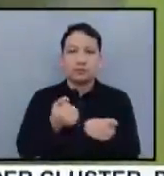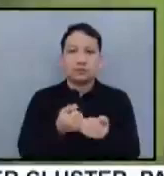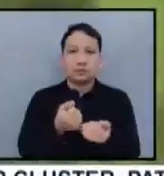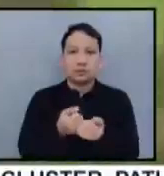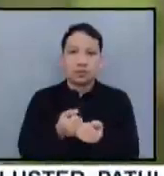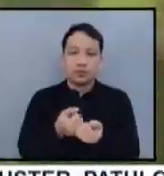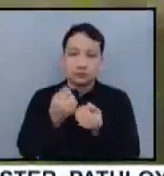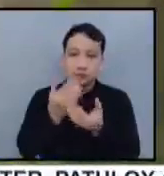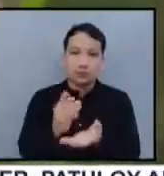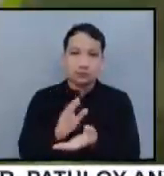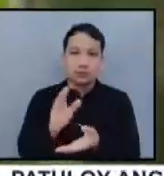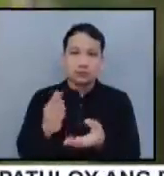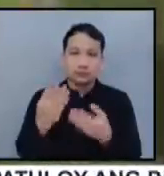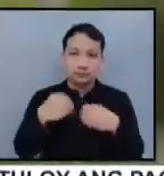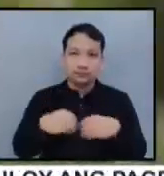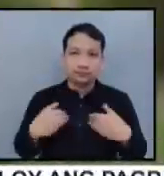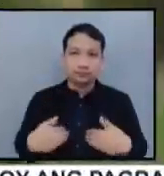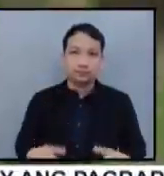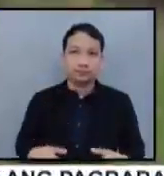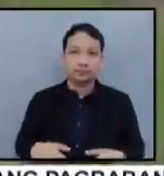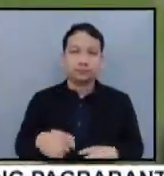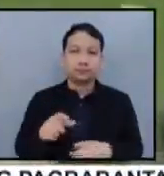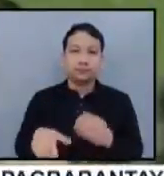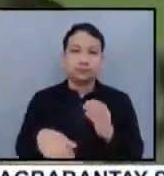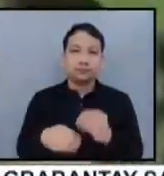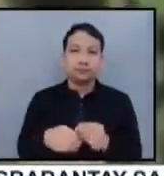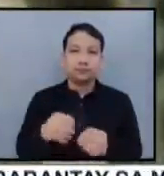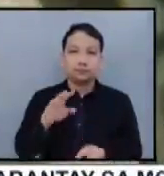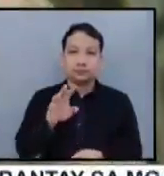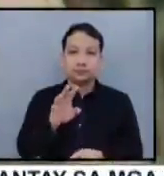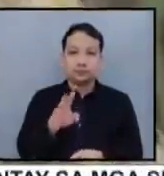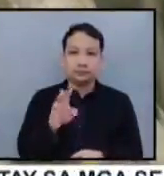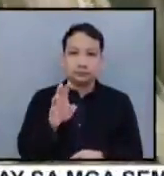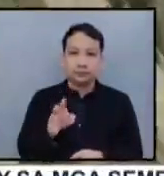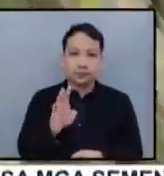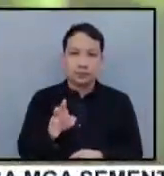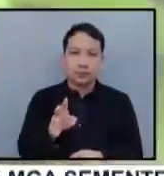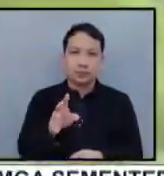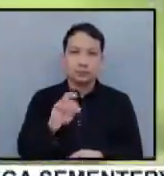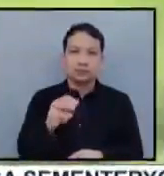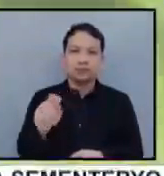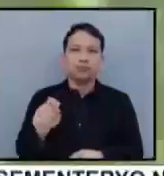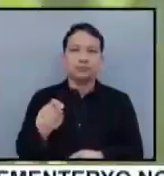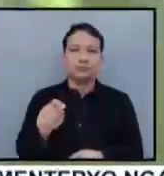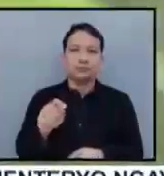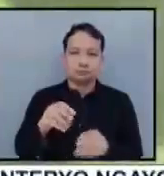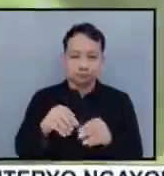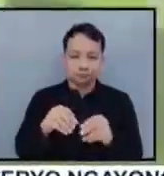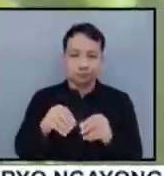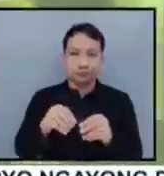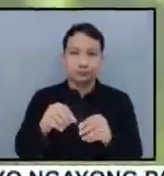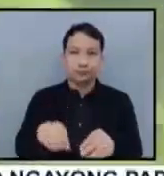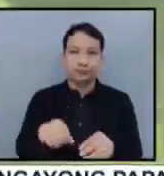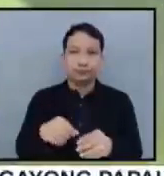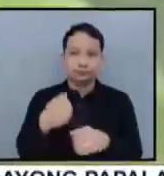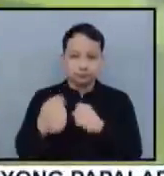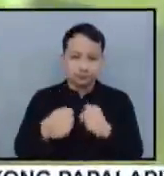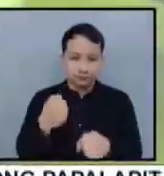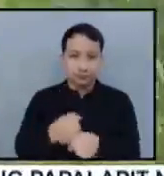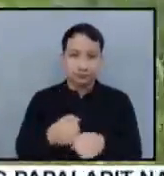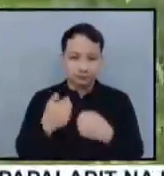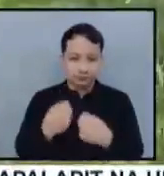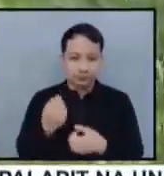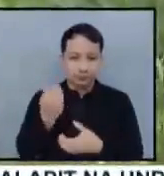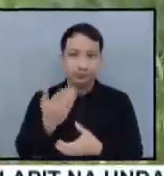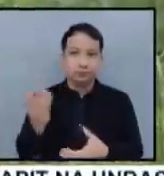katawan. Nakakagawa sila ng aabot sa 40 tonelada ng powdered Lagundi kada taon. Bukod sa mga usaping pangkalusugan, nakakatulong